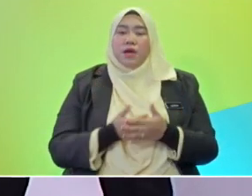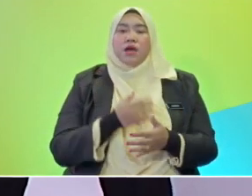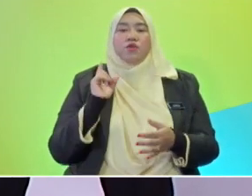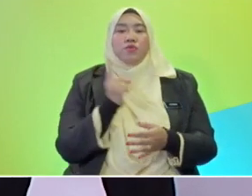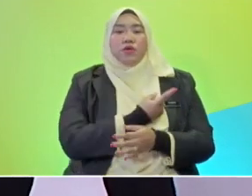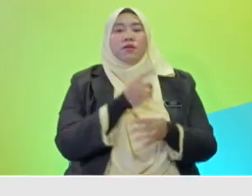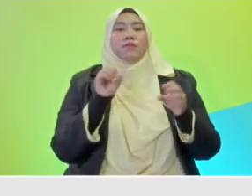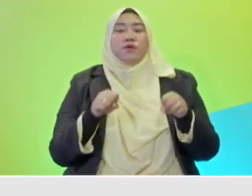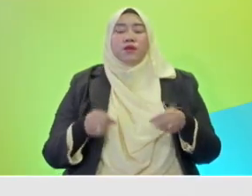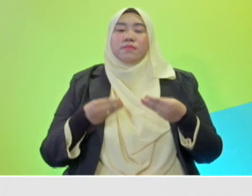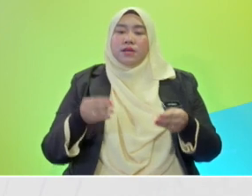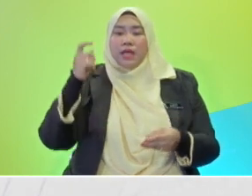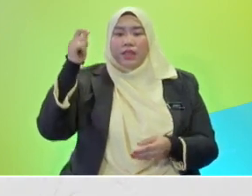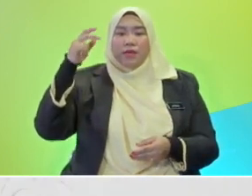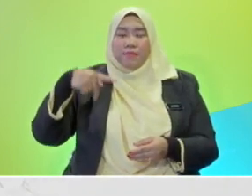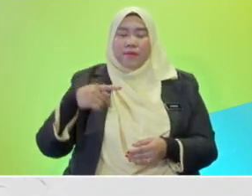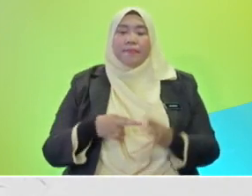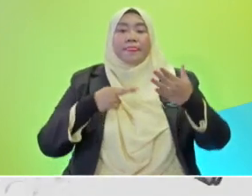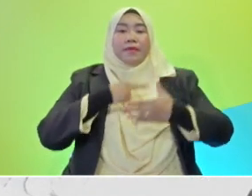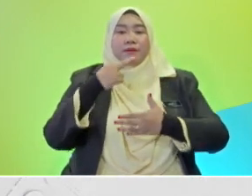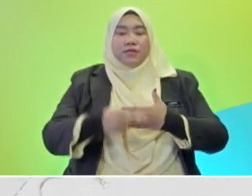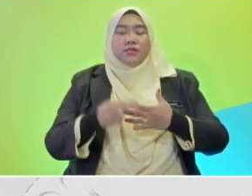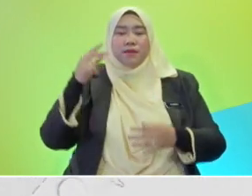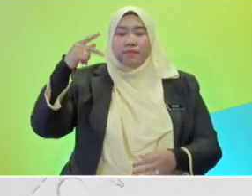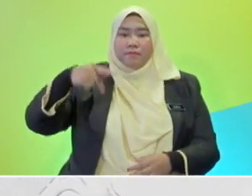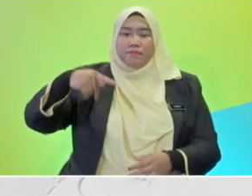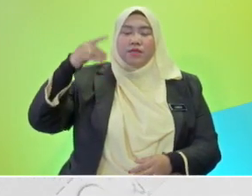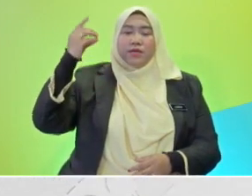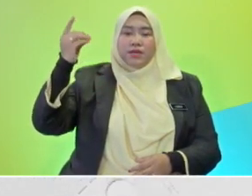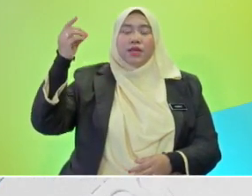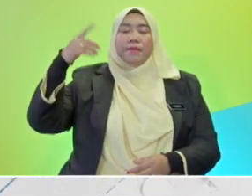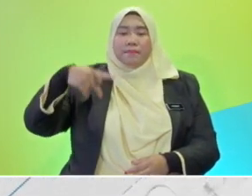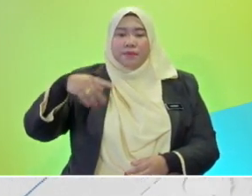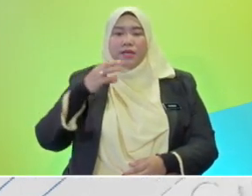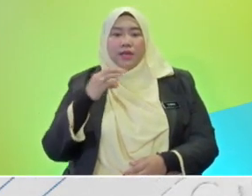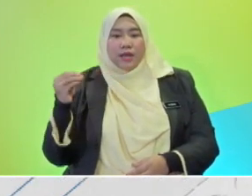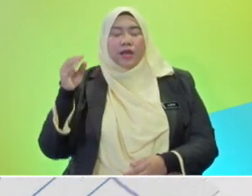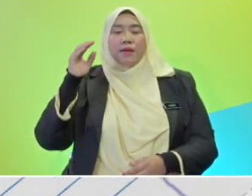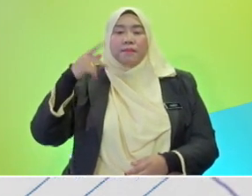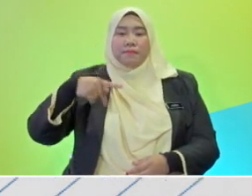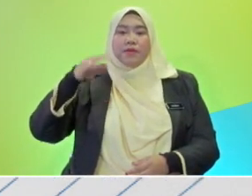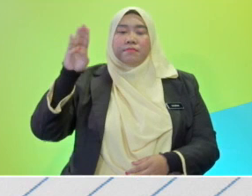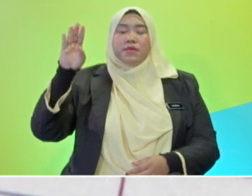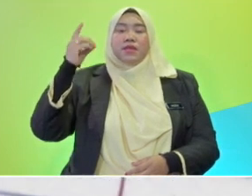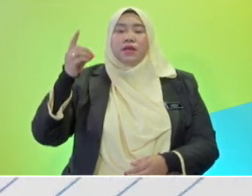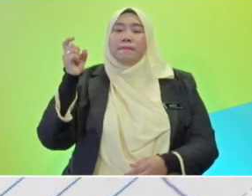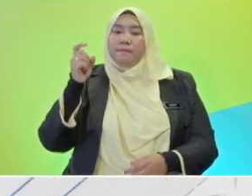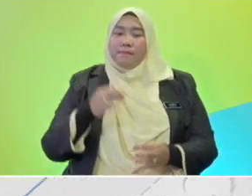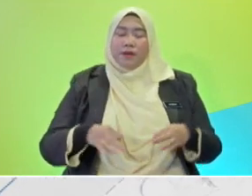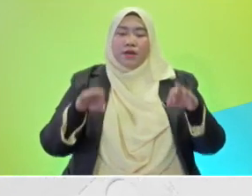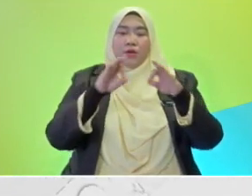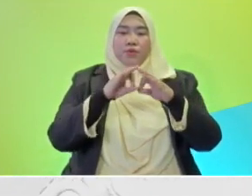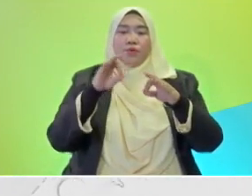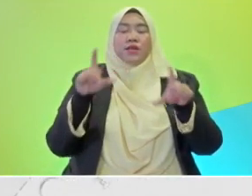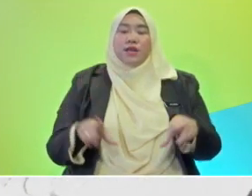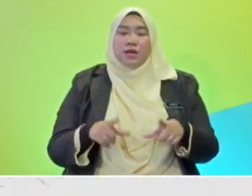kemudian perancangan PDP dan PBD perlu dilaksanakan sebelum mengajar dan